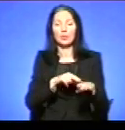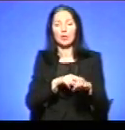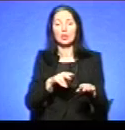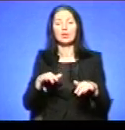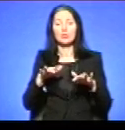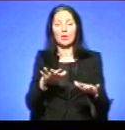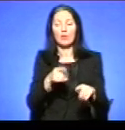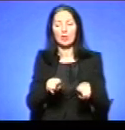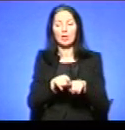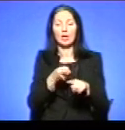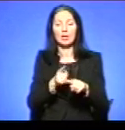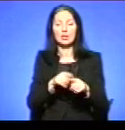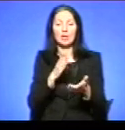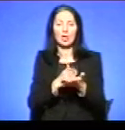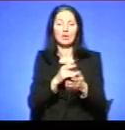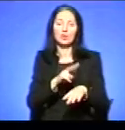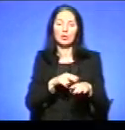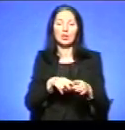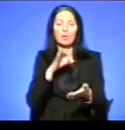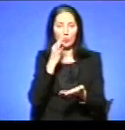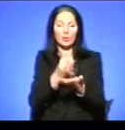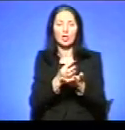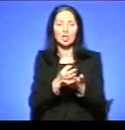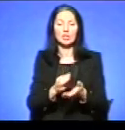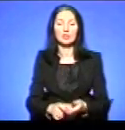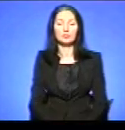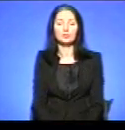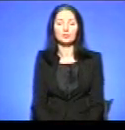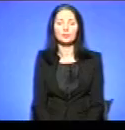вже кримінальна відповідальність.